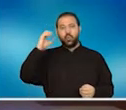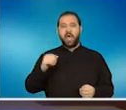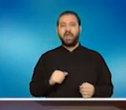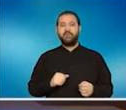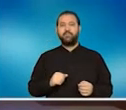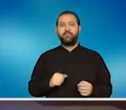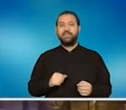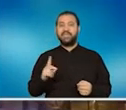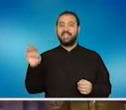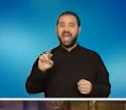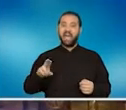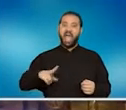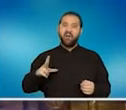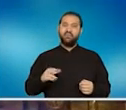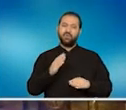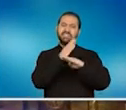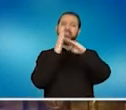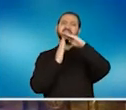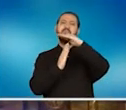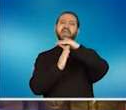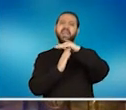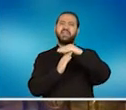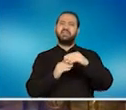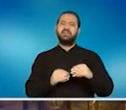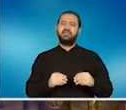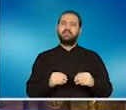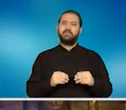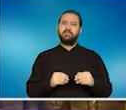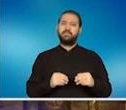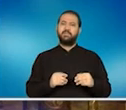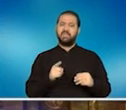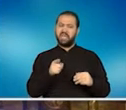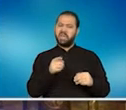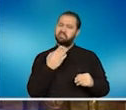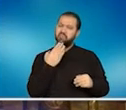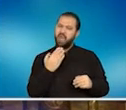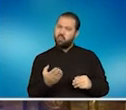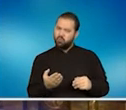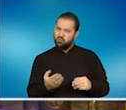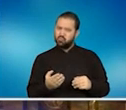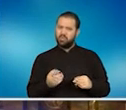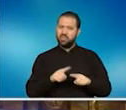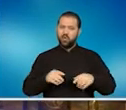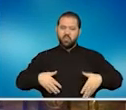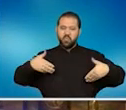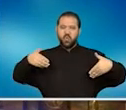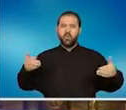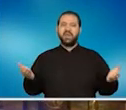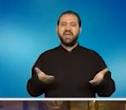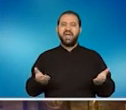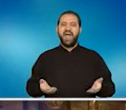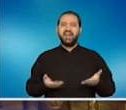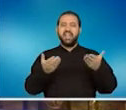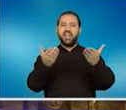culturale, spirituale. Dar a fost atât de smerit încât s-a mulțumit cu bucuriile pe